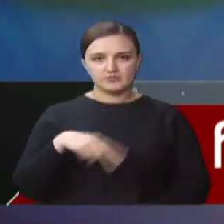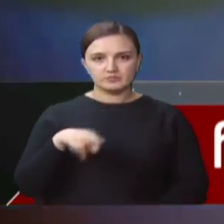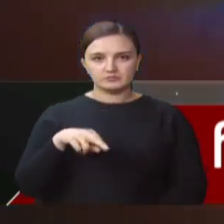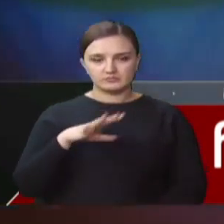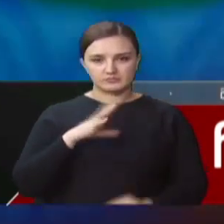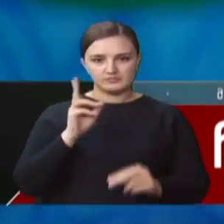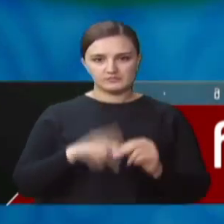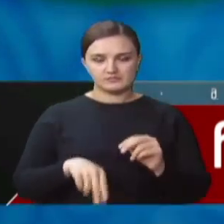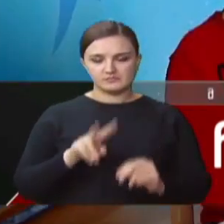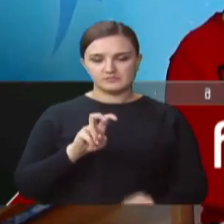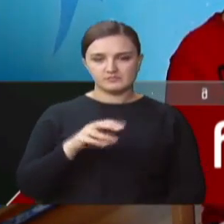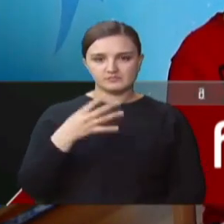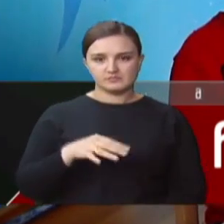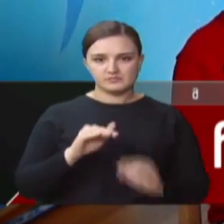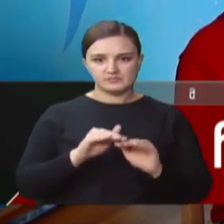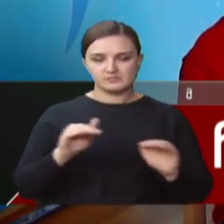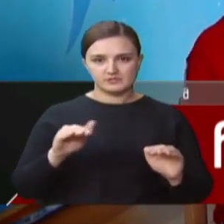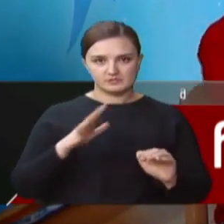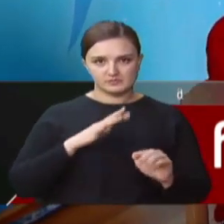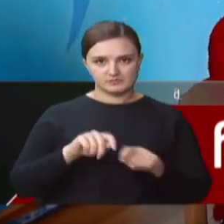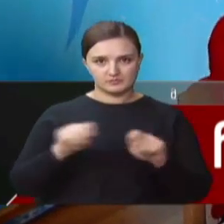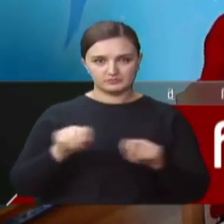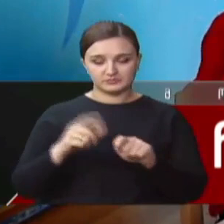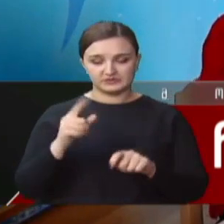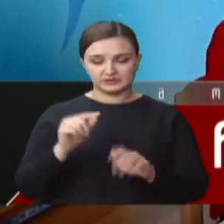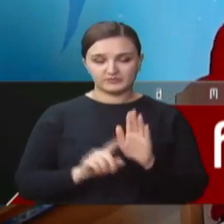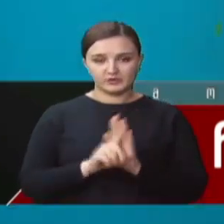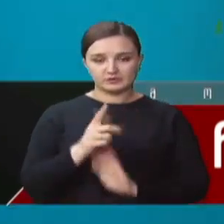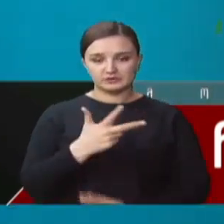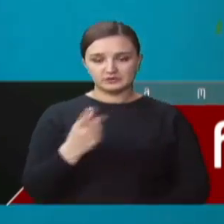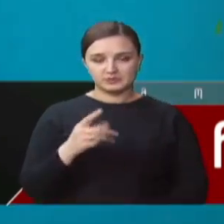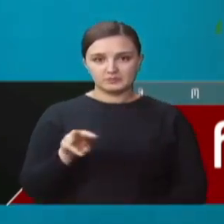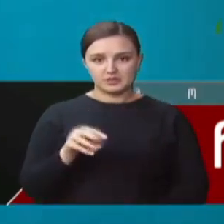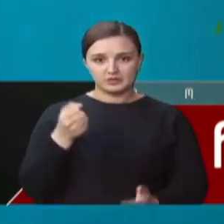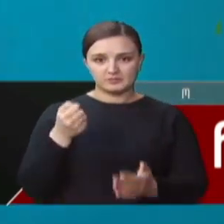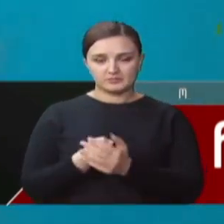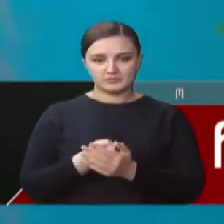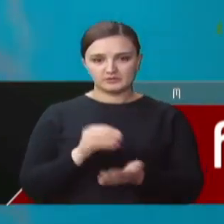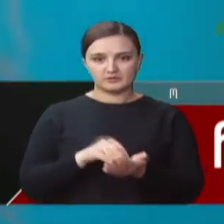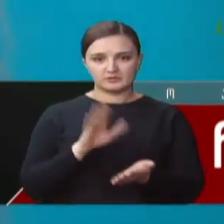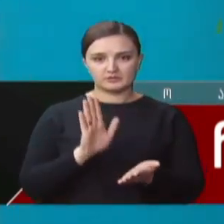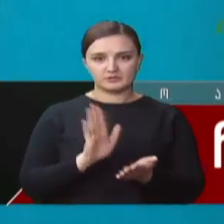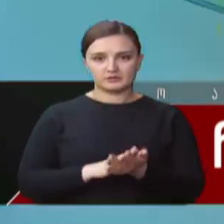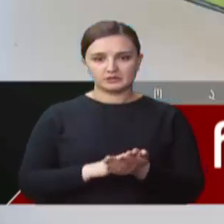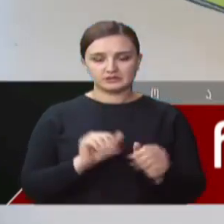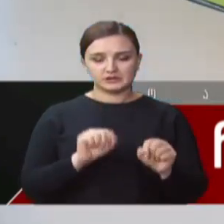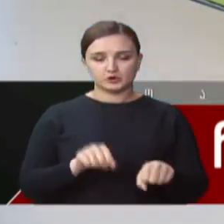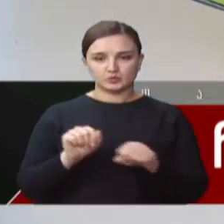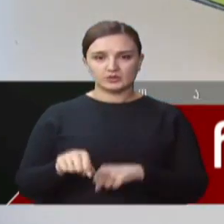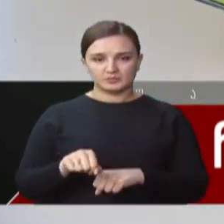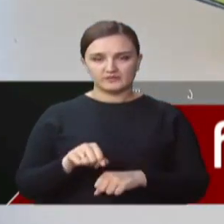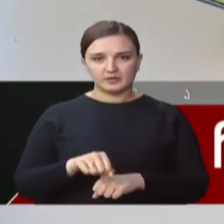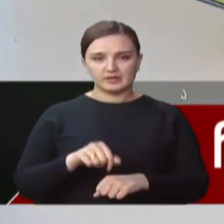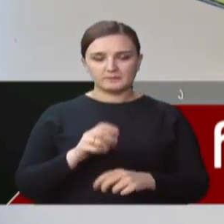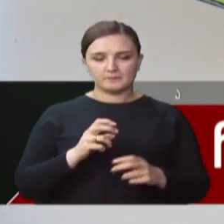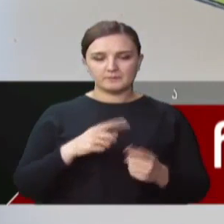dekembers dasrulda da 240 baghi moitsva. Pirveli tebervlidan 31 martis chatvlit ki daregistrirebis sashualeba ind